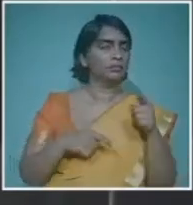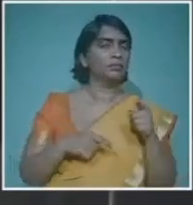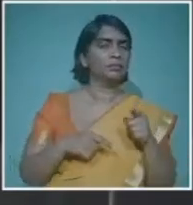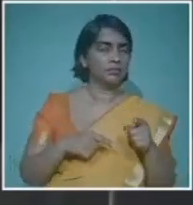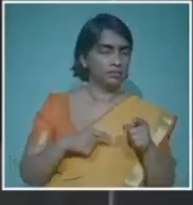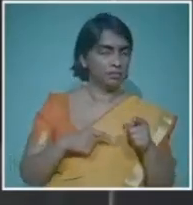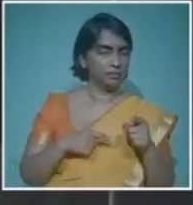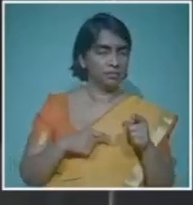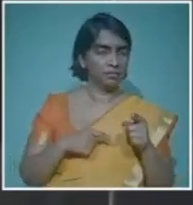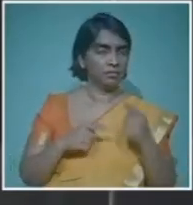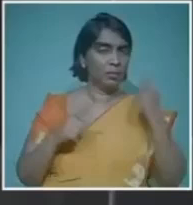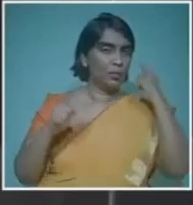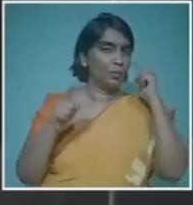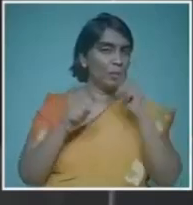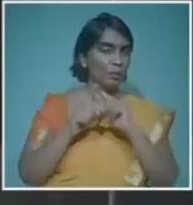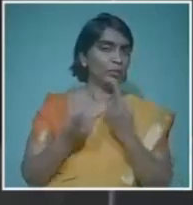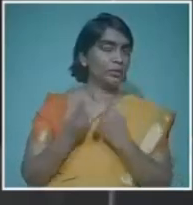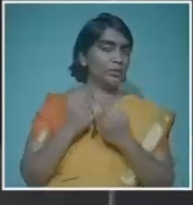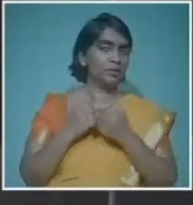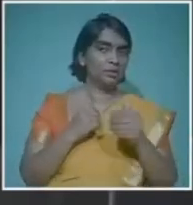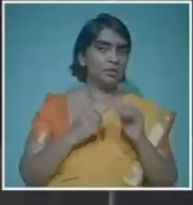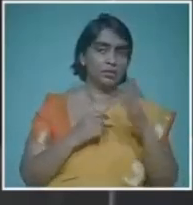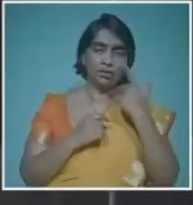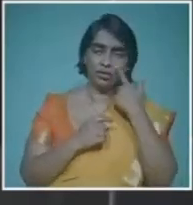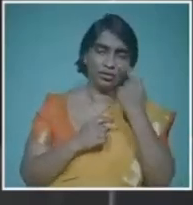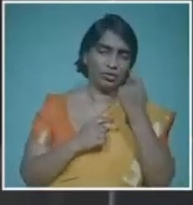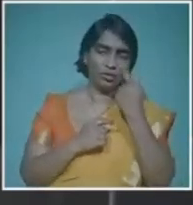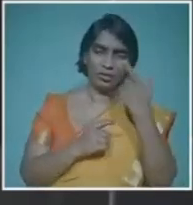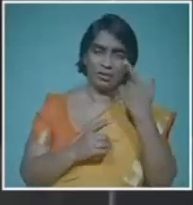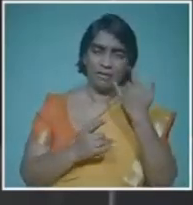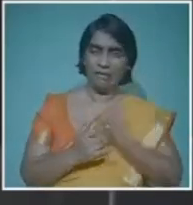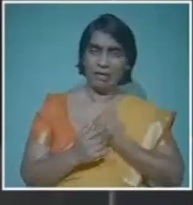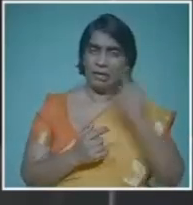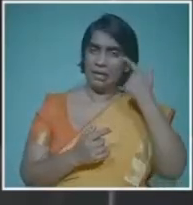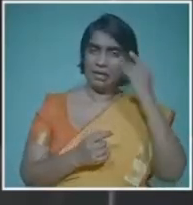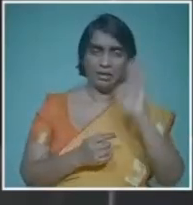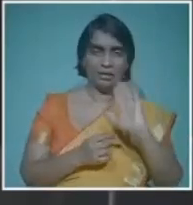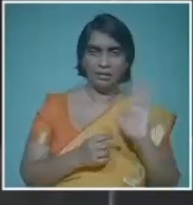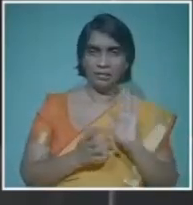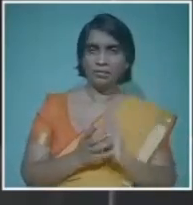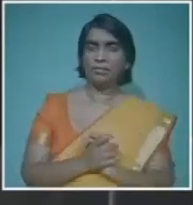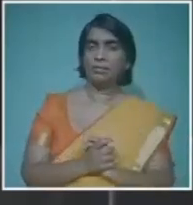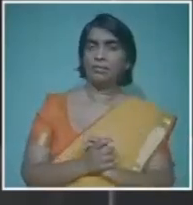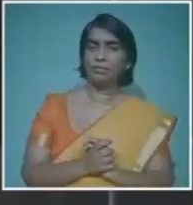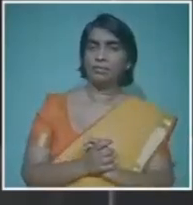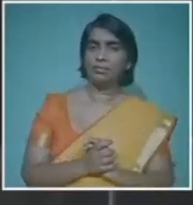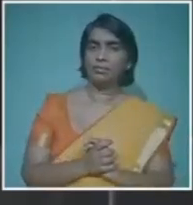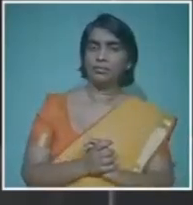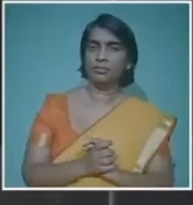ක්‍රියාදාමයට ඇඟිලි ගහන්න ගියොත් වෙන්නේ සමා වෙන මම එහෙම කිව්වට වරදොල තේරුම් ගන්න එපා ඔබ